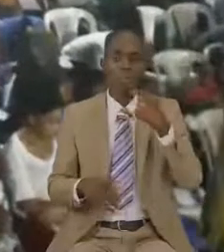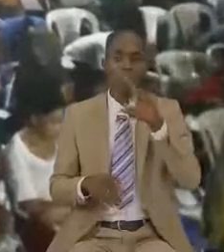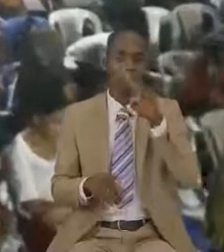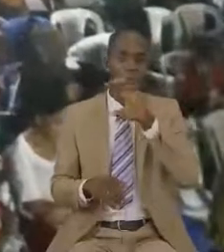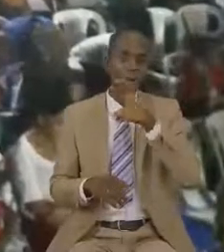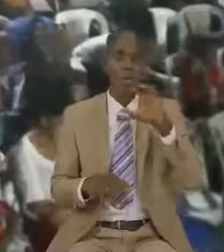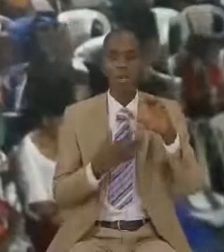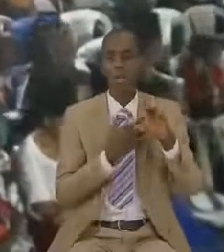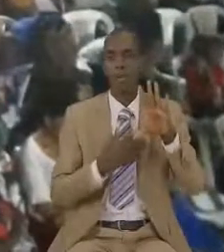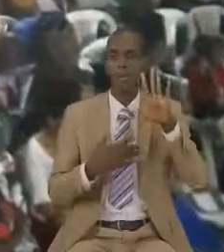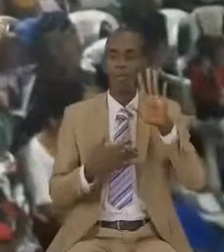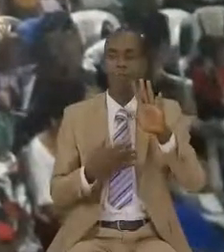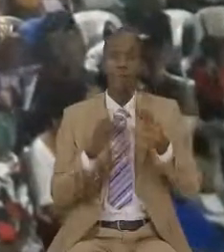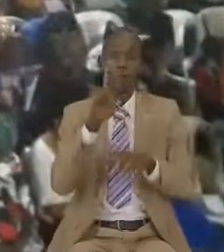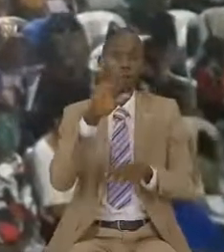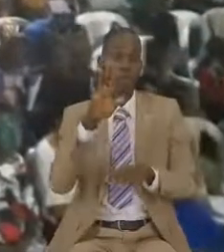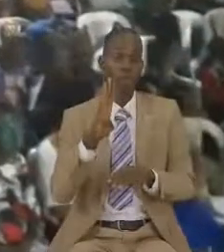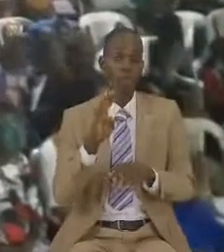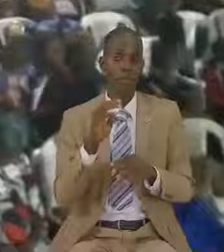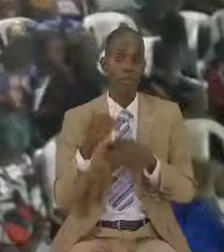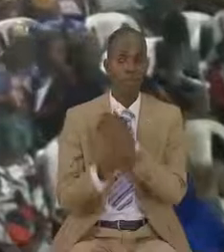Le message ira très loin.